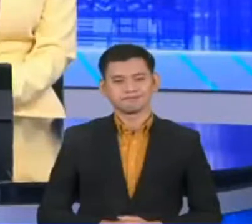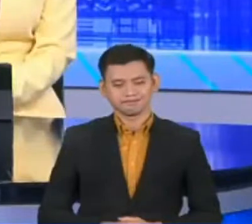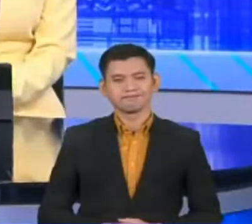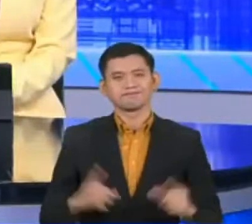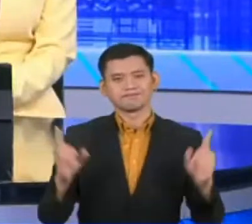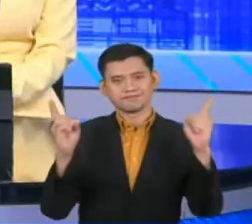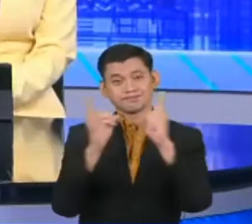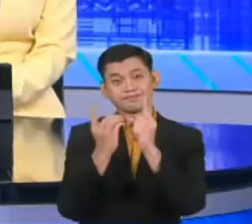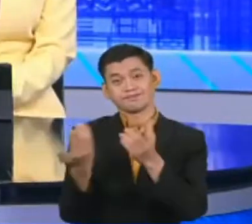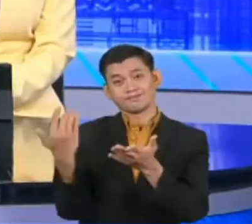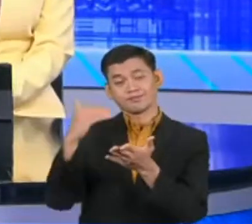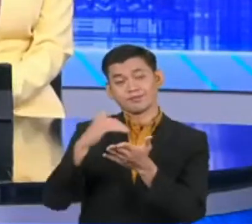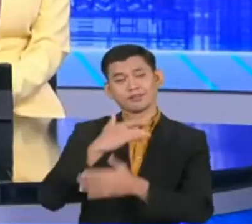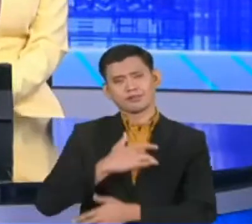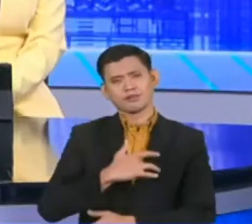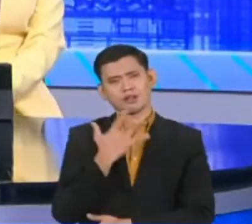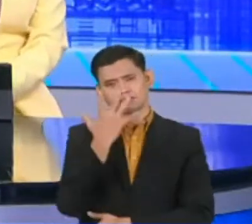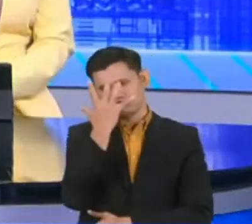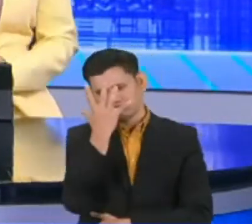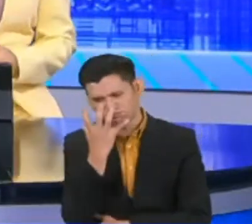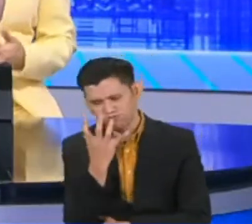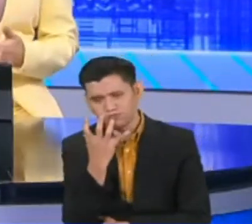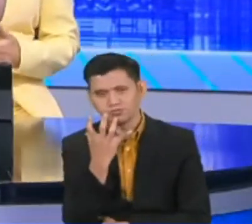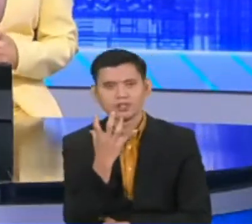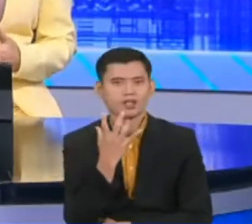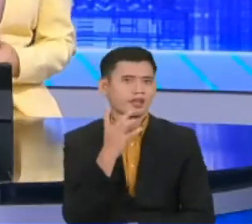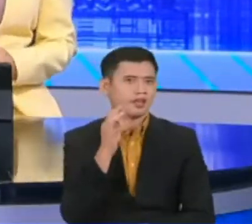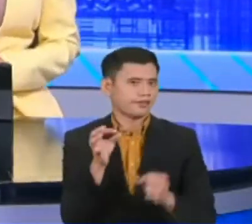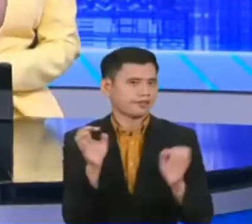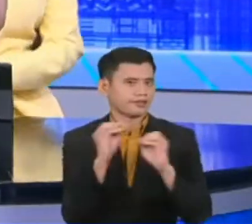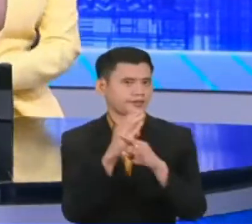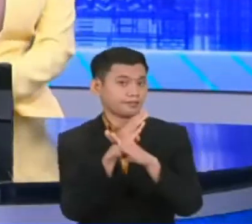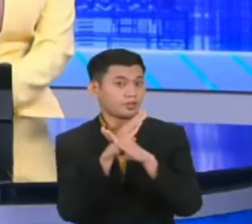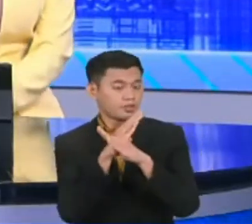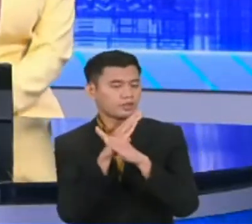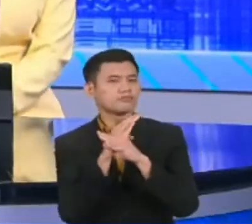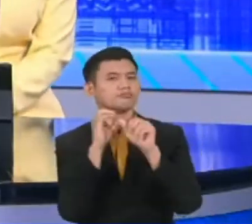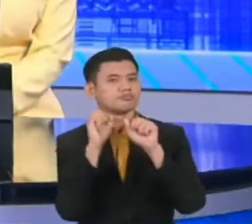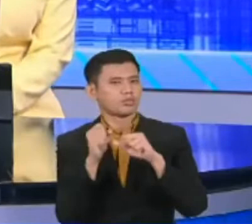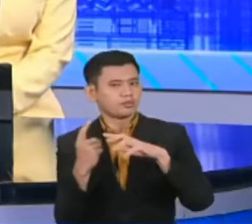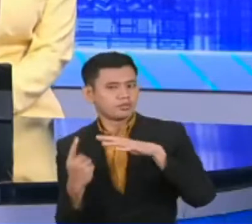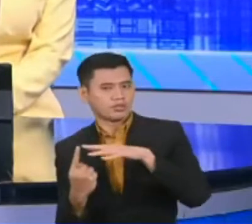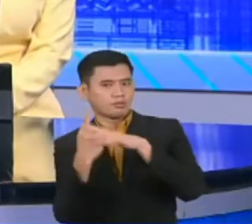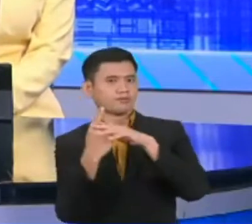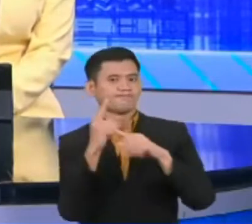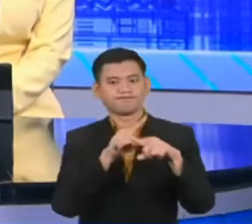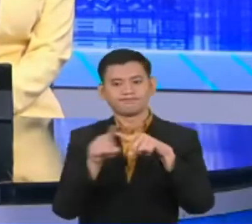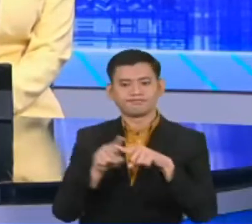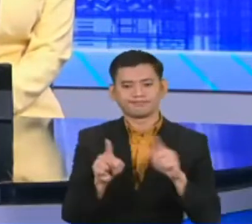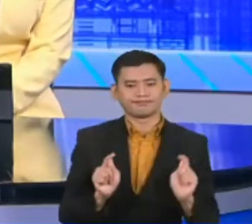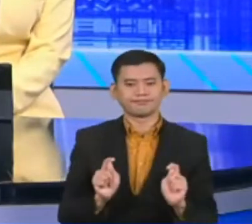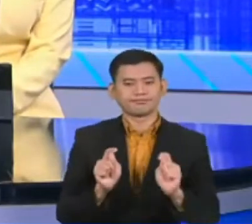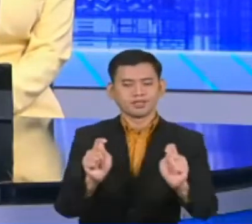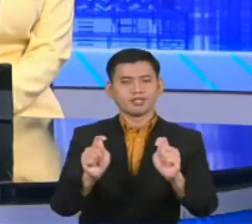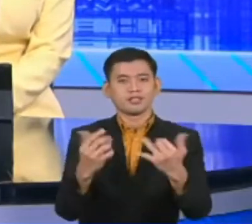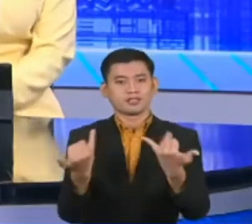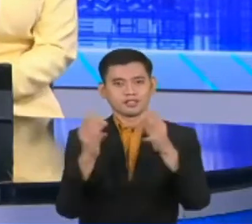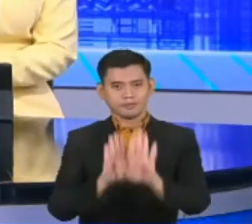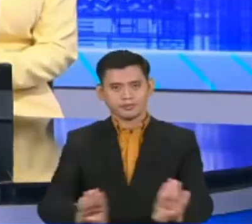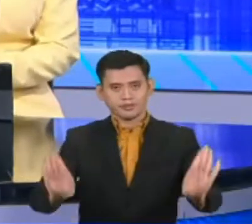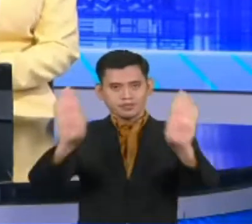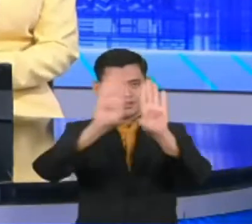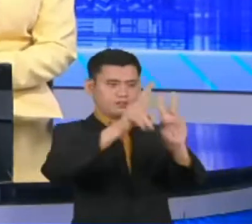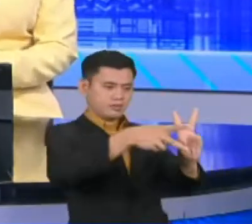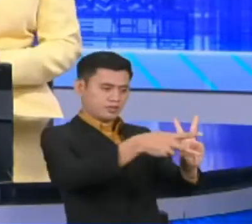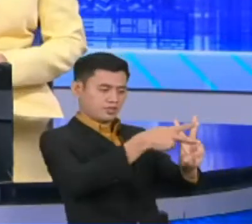Bersua kembali. Perasaan marah jika tidak dibendung boleh mencetuskan pelbagai tindakan. Dan dalam segmen hashtag malam ini,